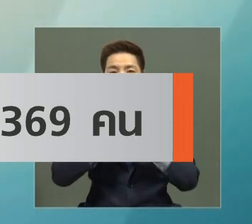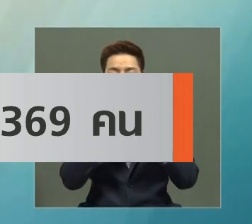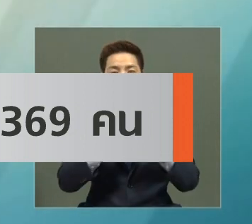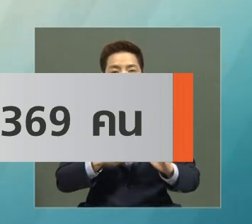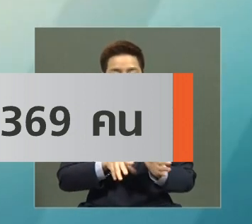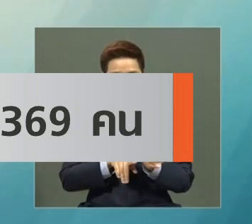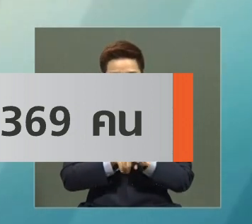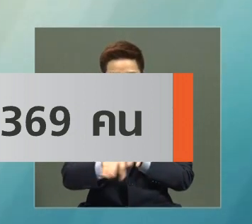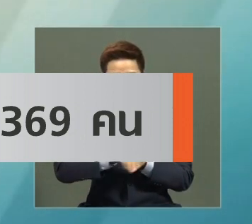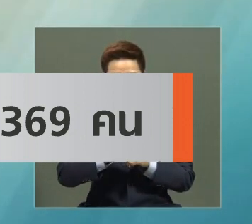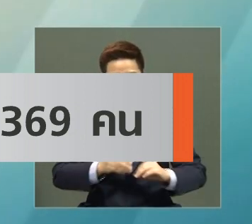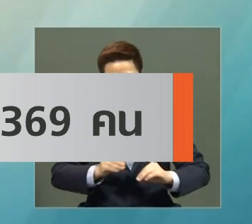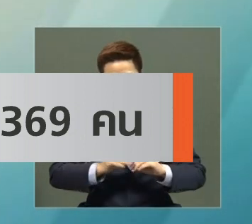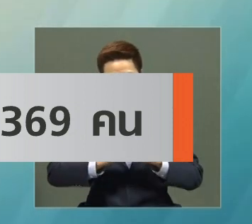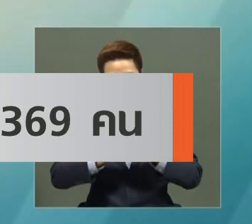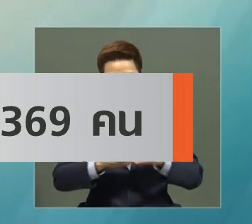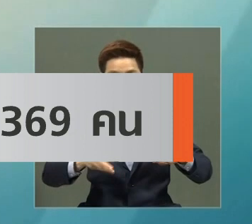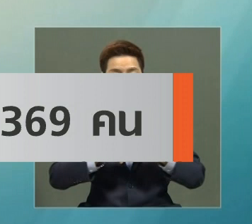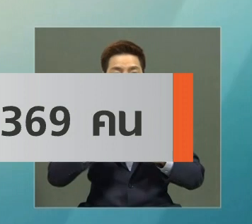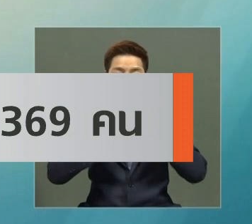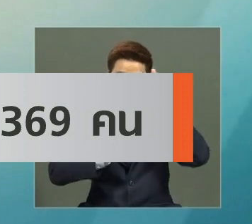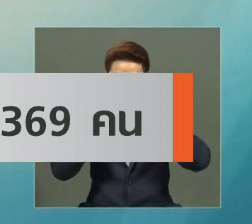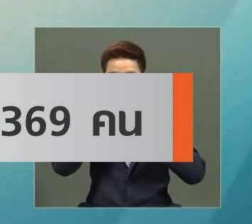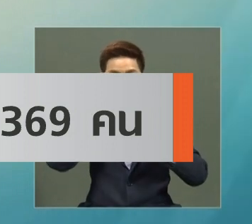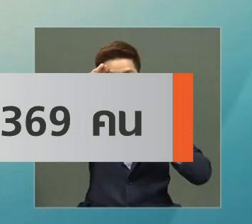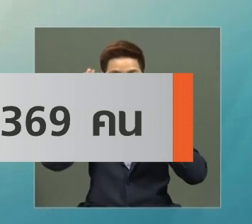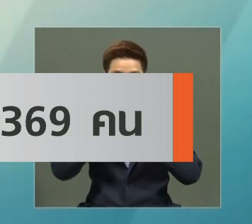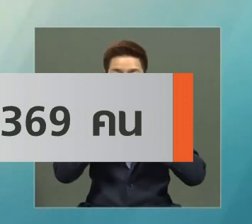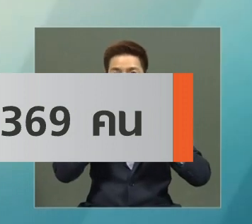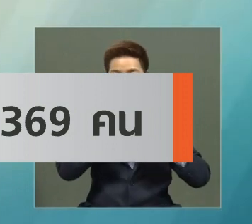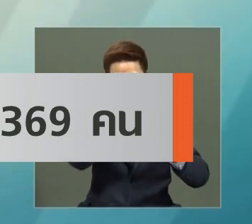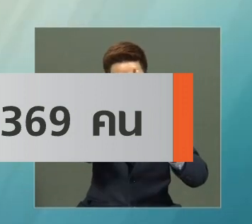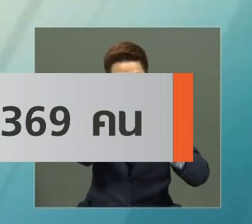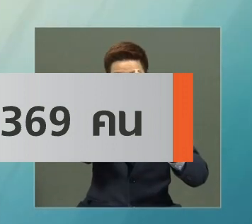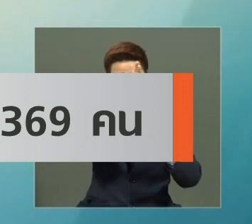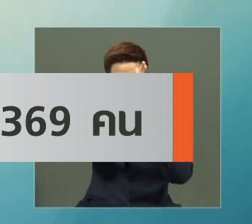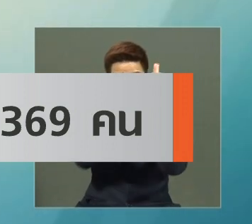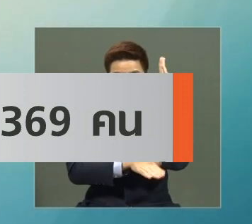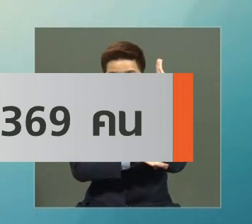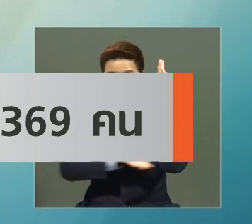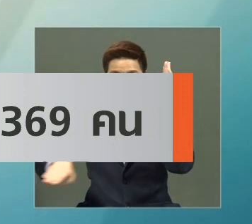ทั้งเรื่องของโรงพยาบาลสนามยูกยาต่างๆเตียงสำหรับผู้ป่วยฟังเสียงคุณหมอครับ